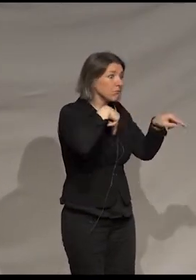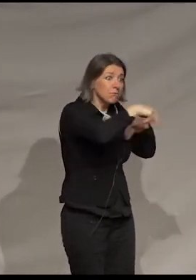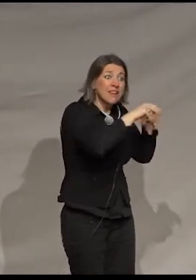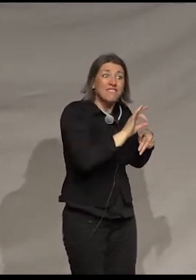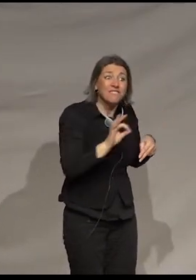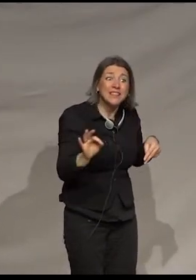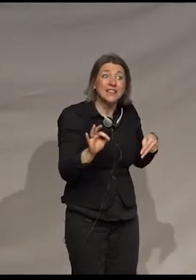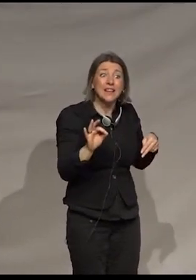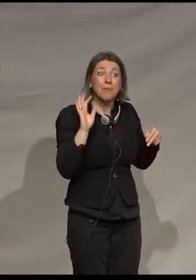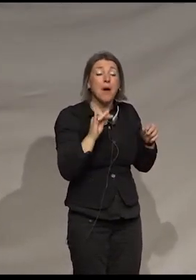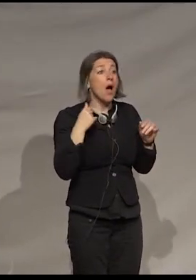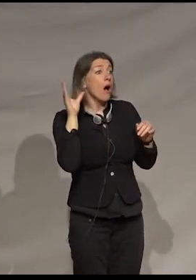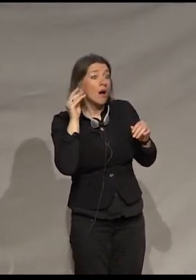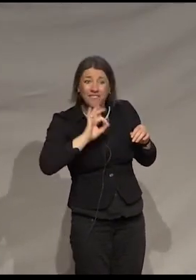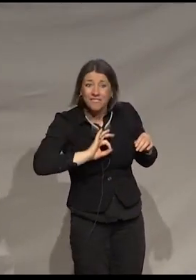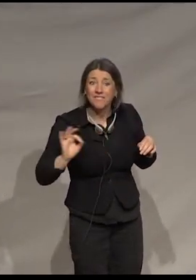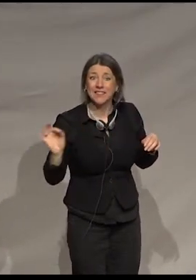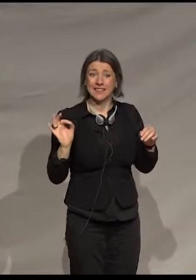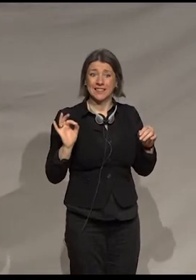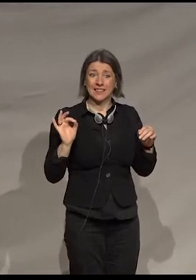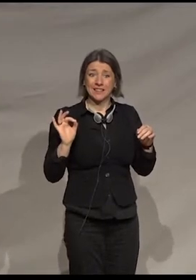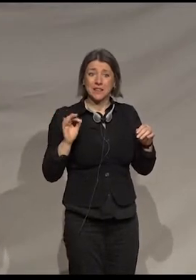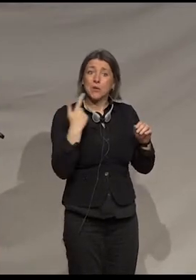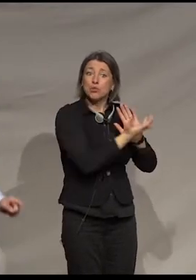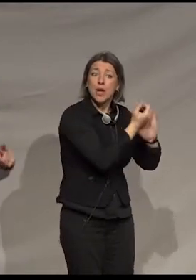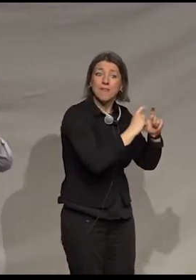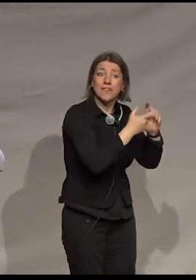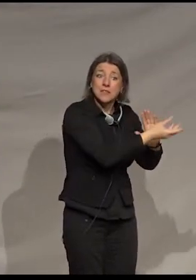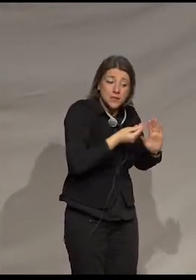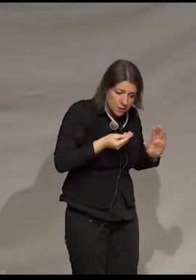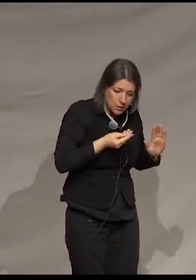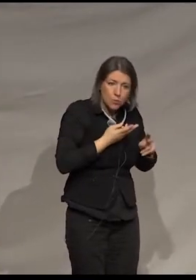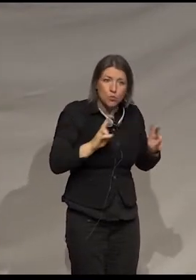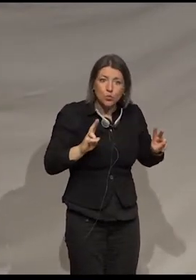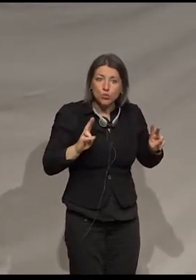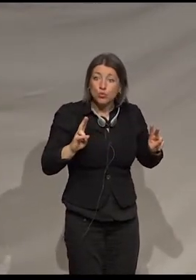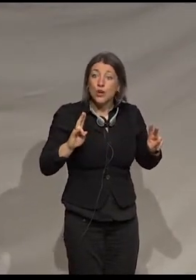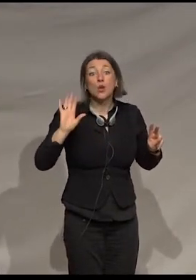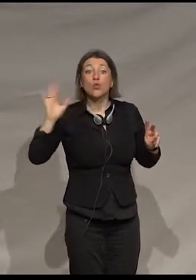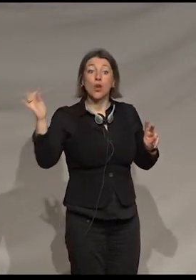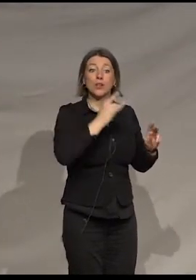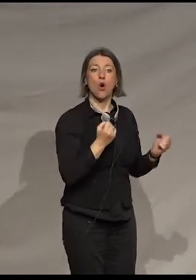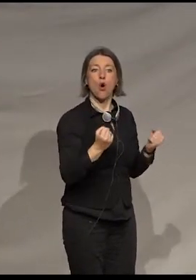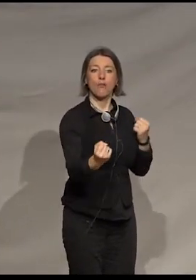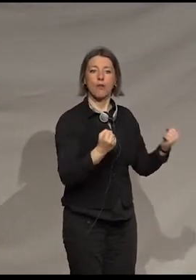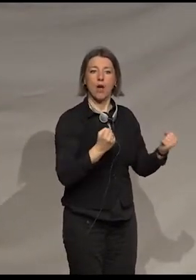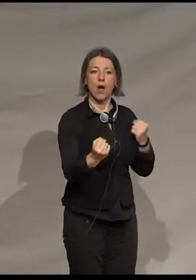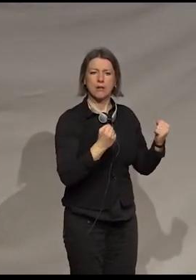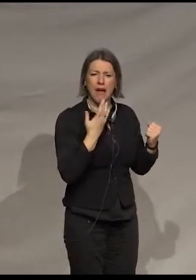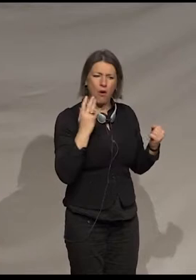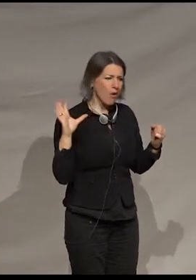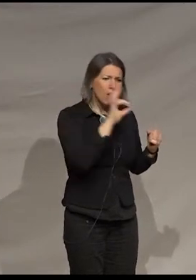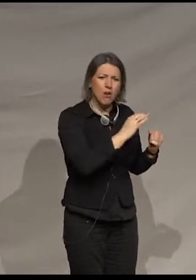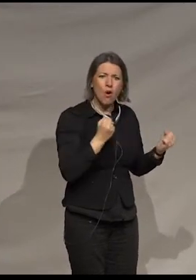bude s vámi hovořit obrazem, zvukem, můžete si vzít jeho vizitku. Jirka ovládá tady tohoto robota prostřednictvím úst